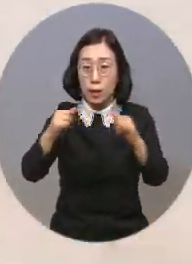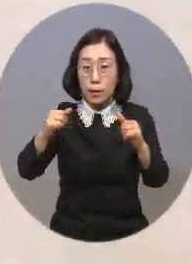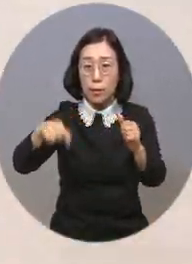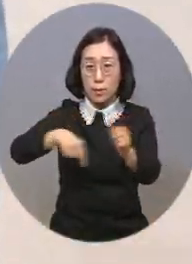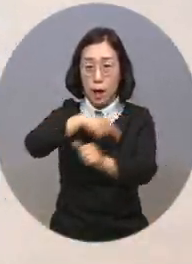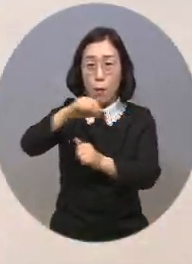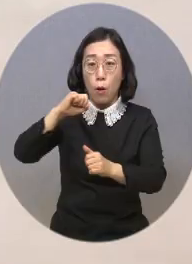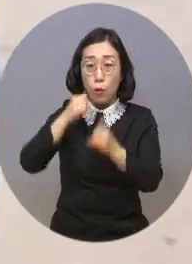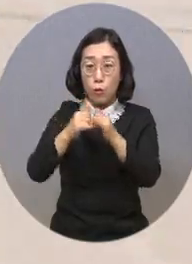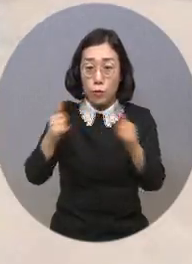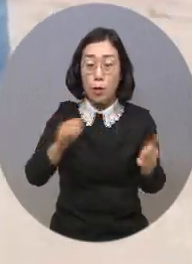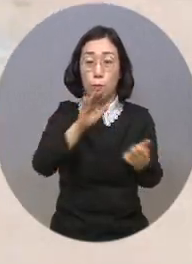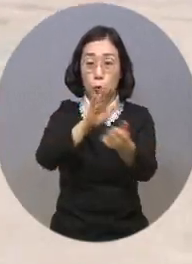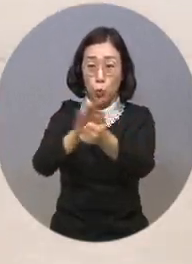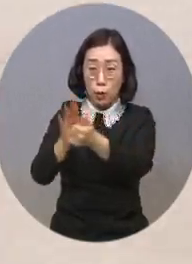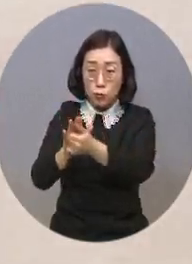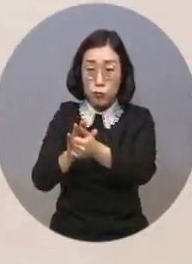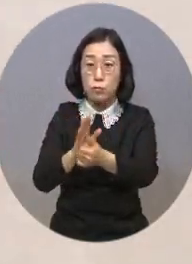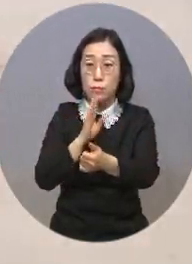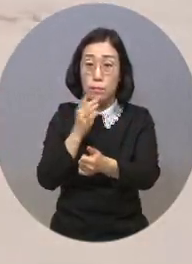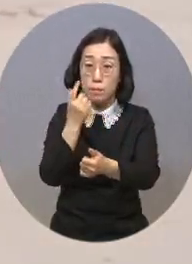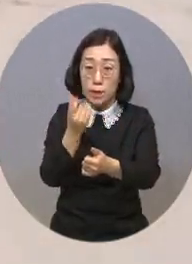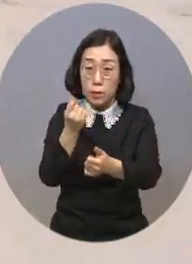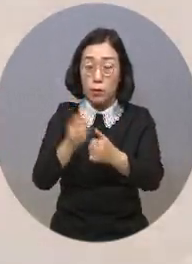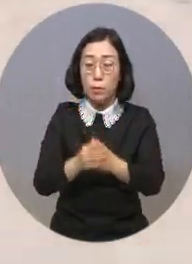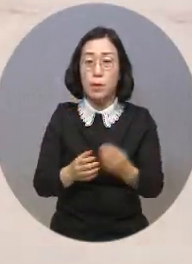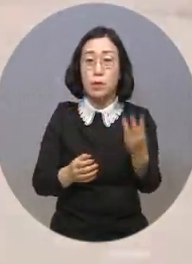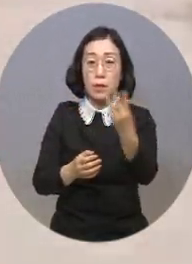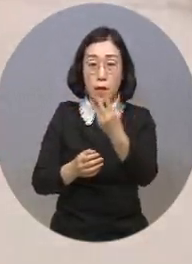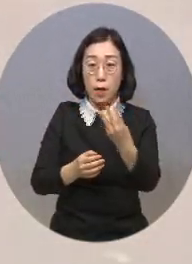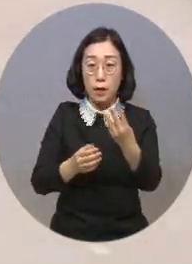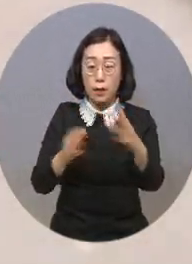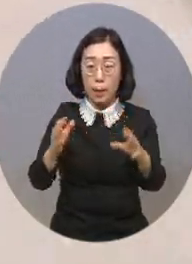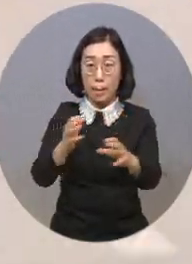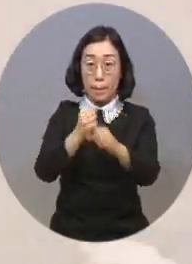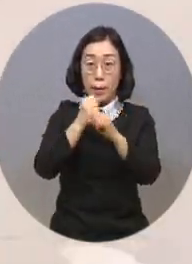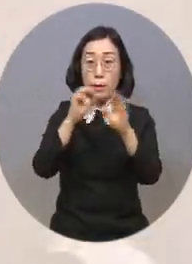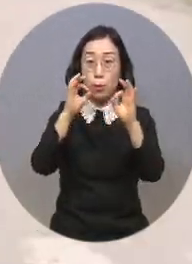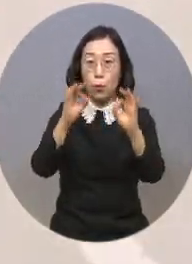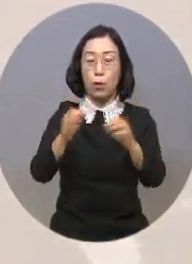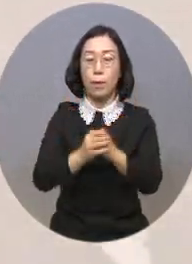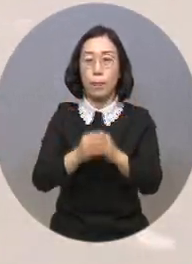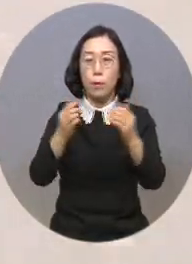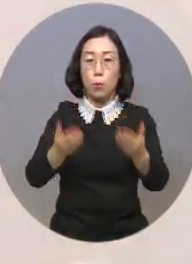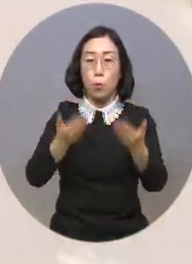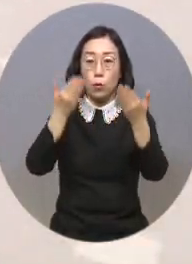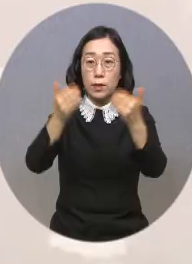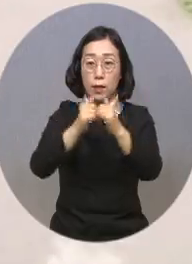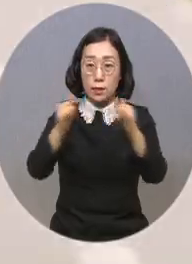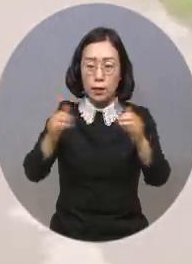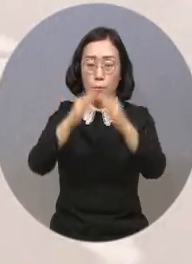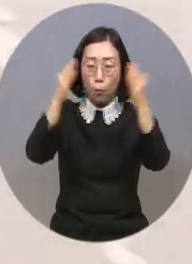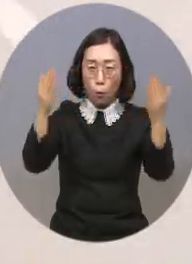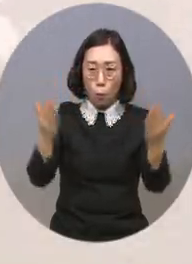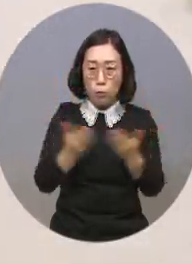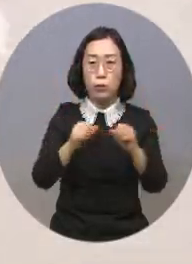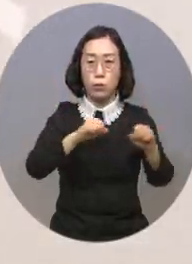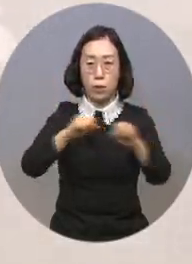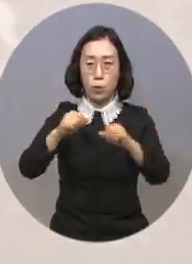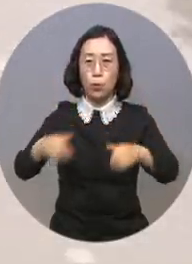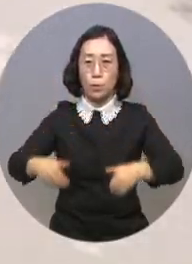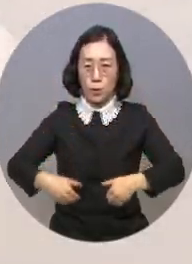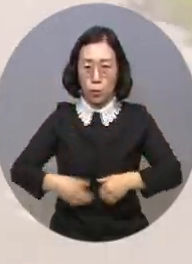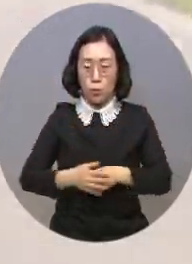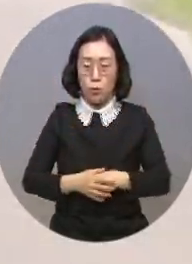걸 도와주는 게 봉사가 아니겠습니까? 그러면 그 세 가지를 요약해보면 봉사자는 다 해야 됩니다. 내가